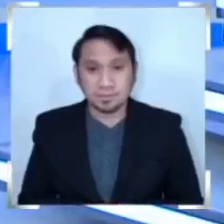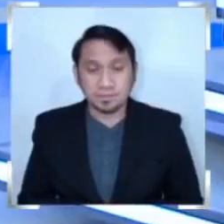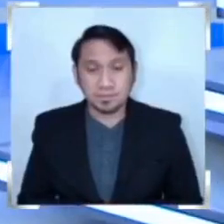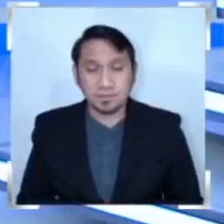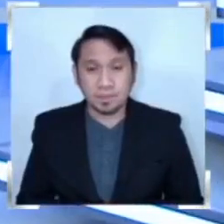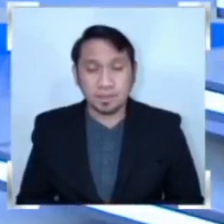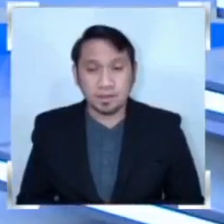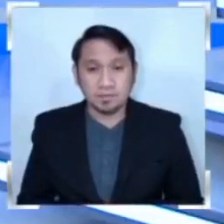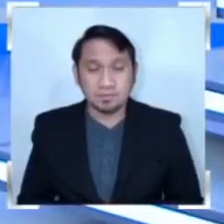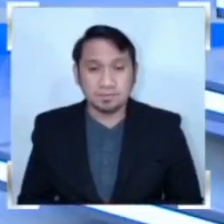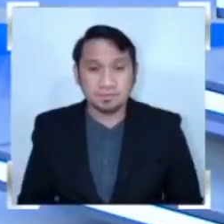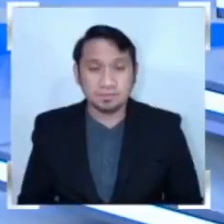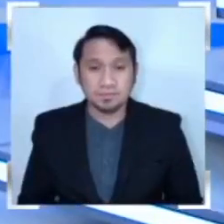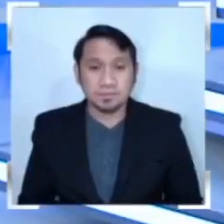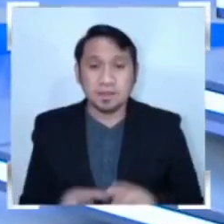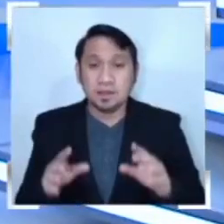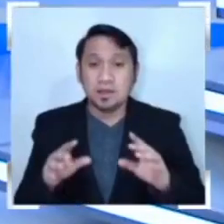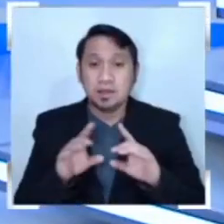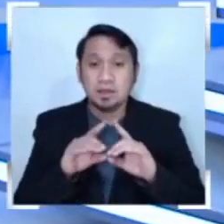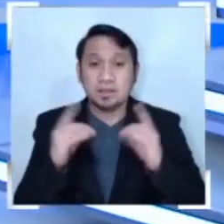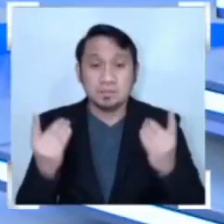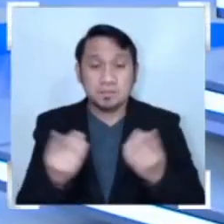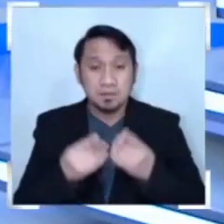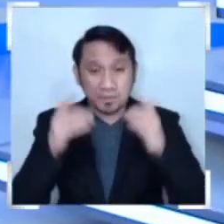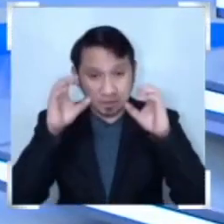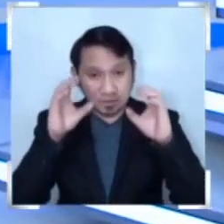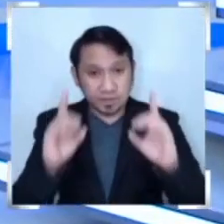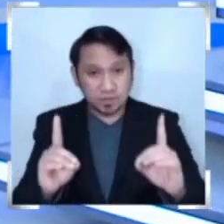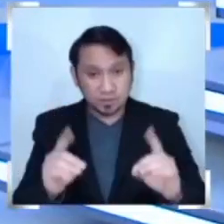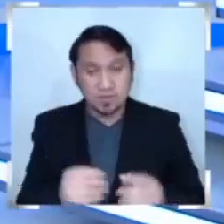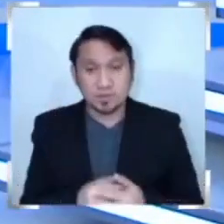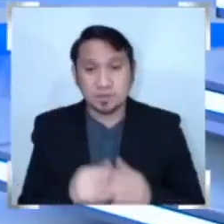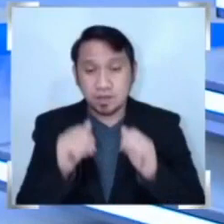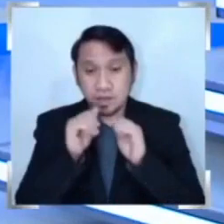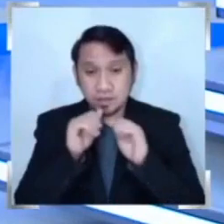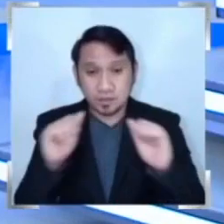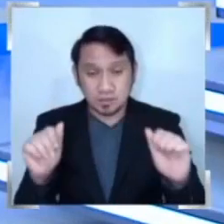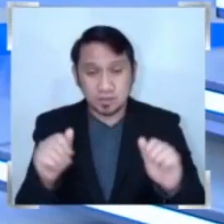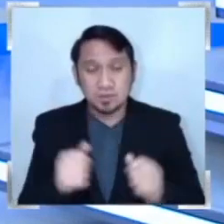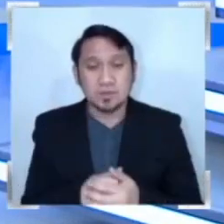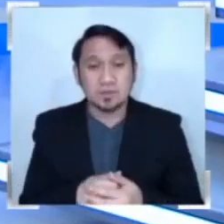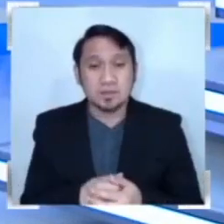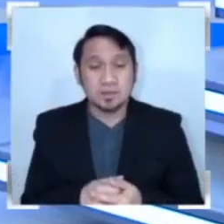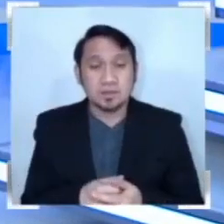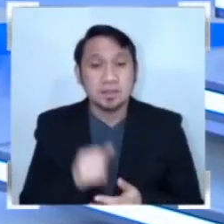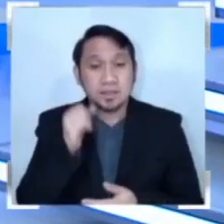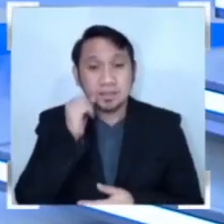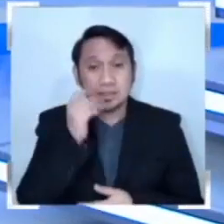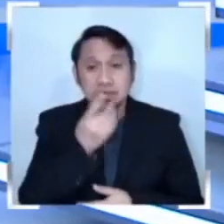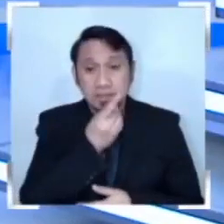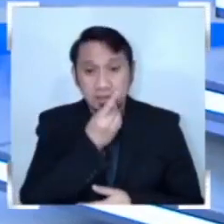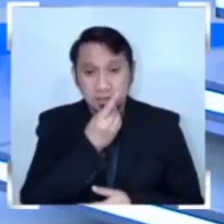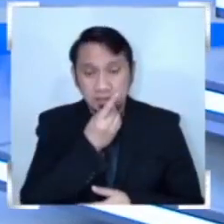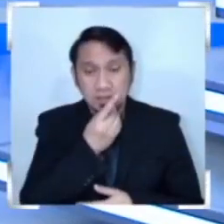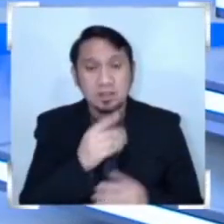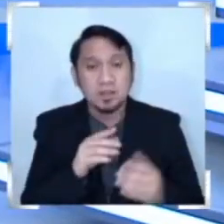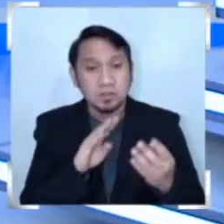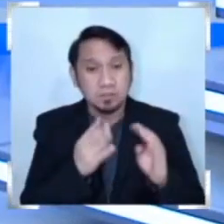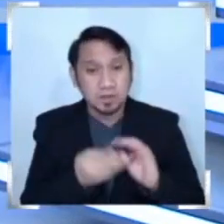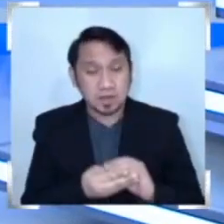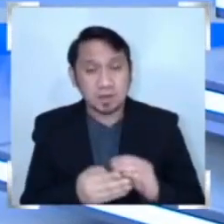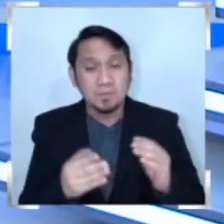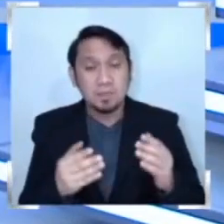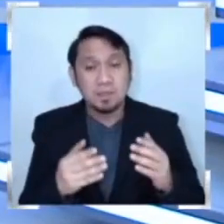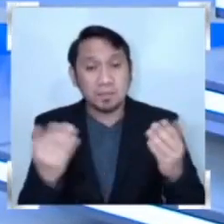With welcome to Public Education, DepEd, ang anunsyong si Presumptive Vice President Sara Duterte ang magiging bagong kalihim ng